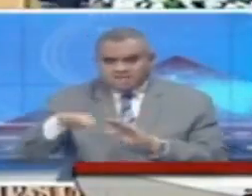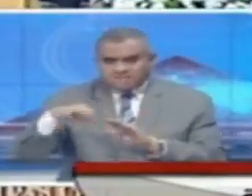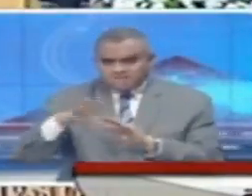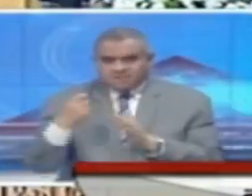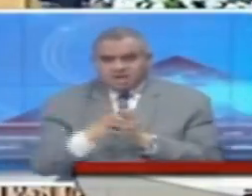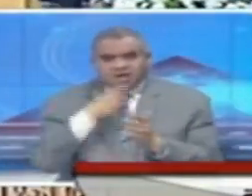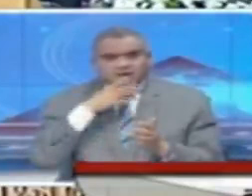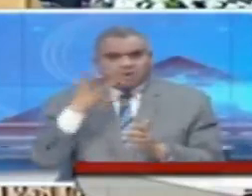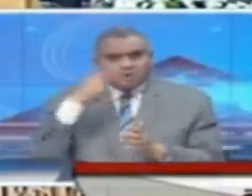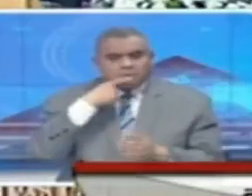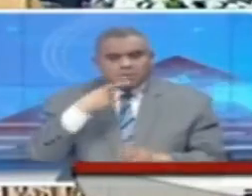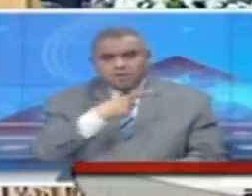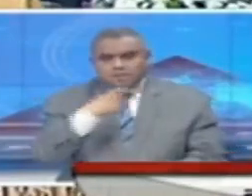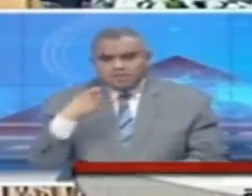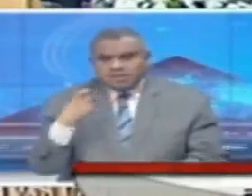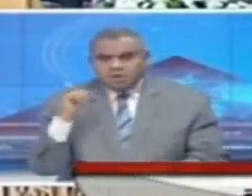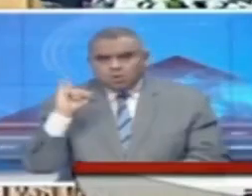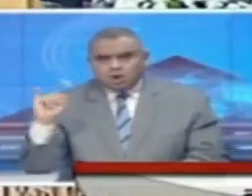وقرابة